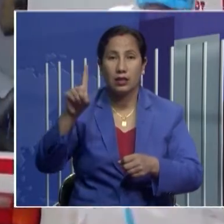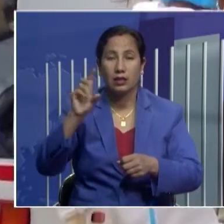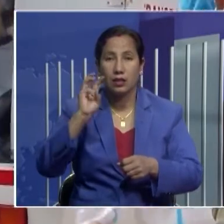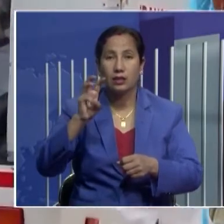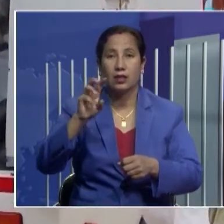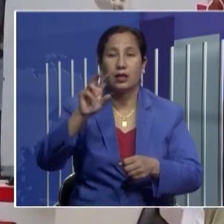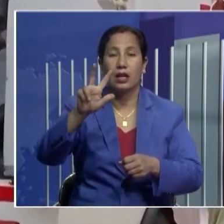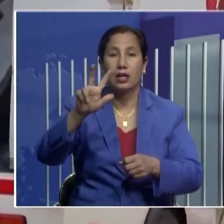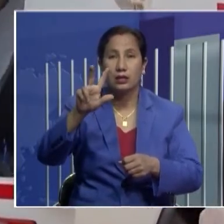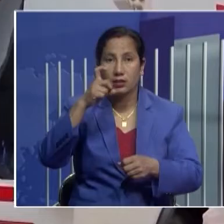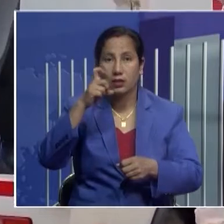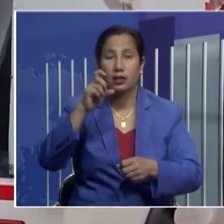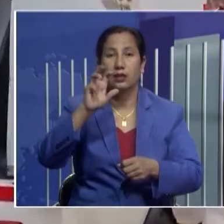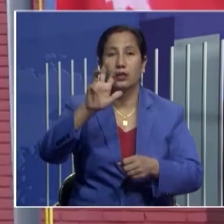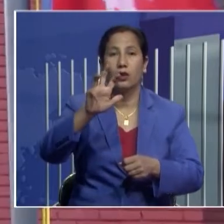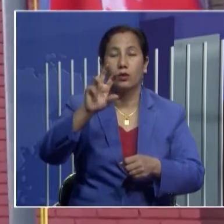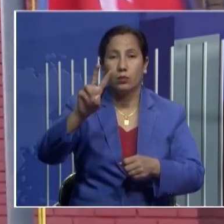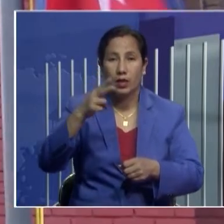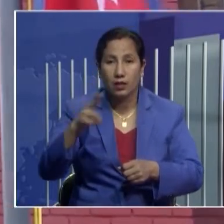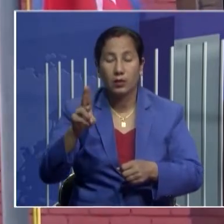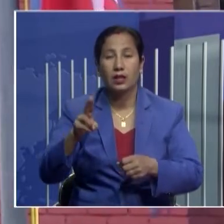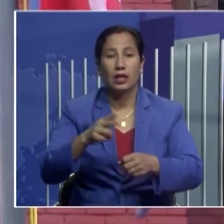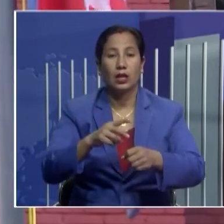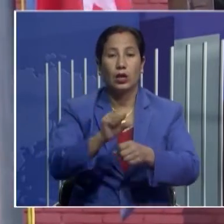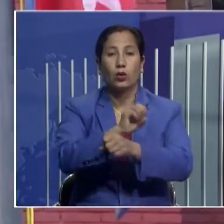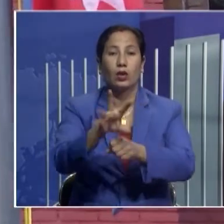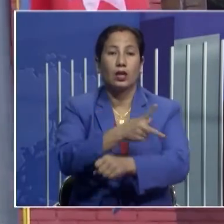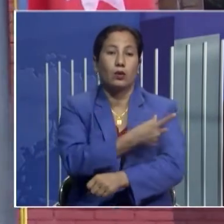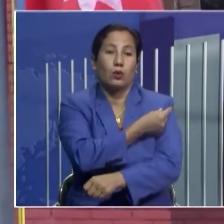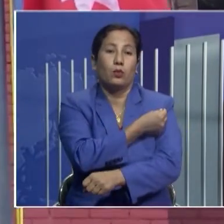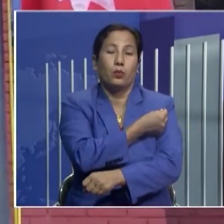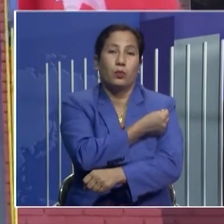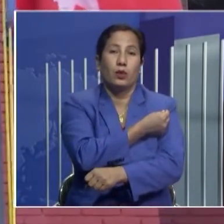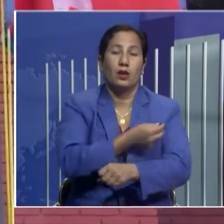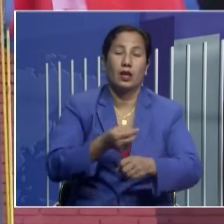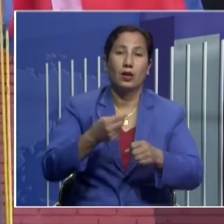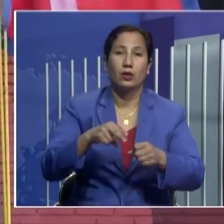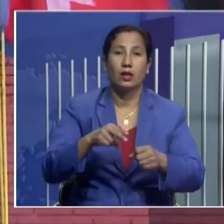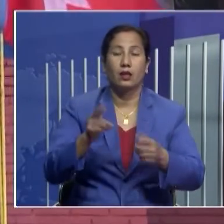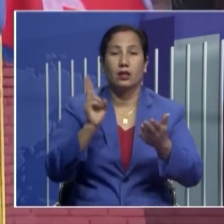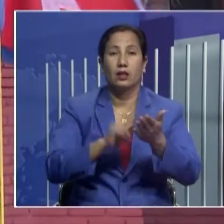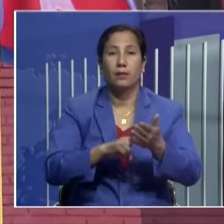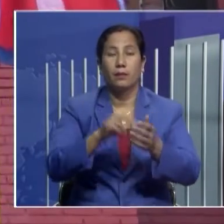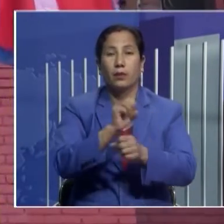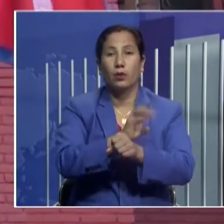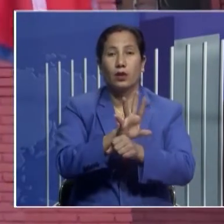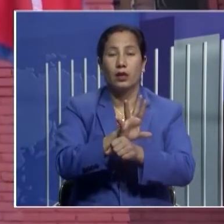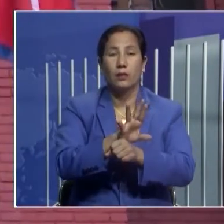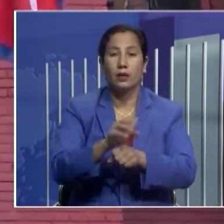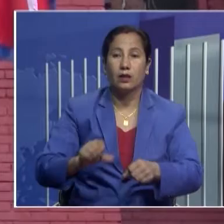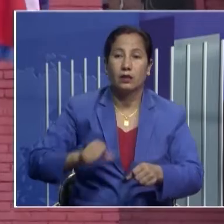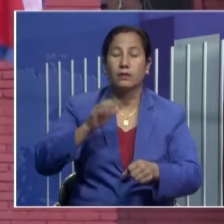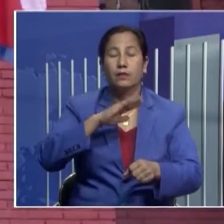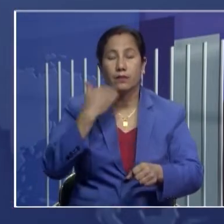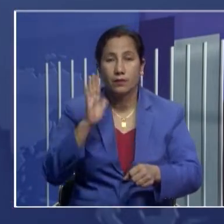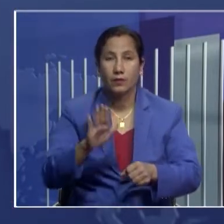71,892 जनाले कोरोना विरुद्धको खोप लगाएका मन्त्रालयले जनाएको छ। आज थप 6 जनाले कोरोनाबाट ज्यान गुमाएका